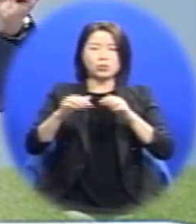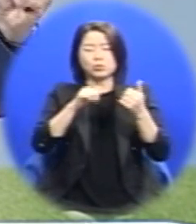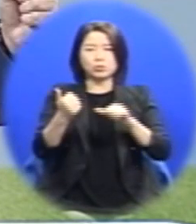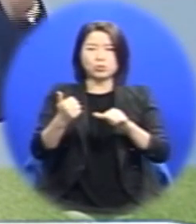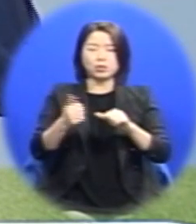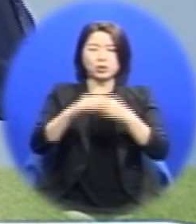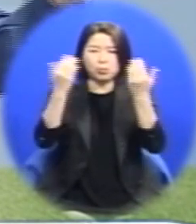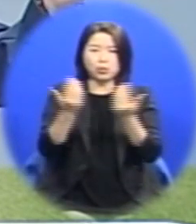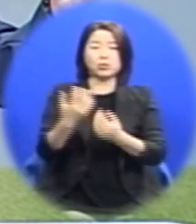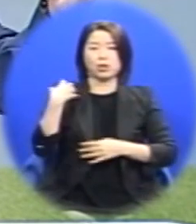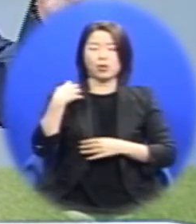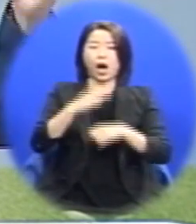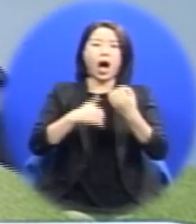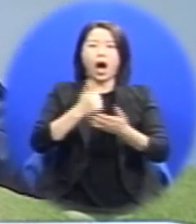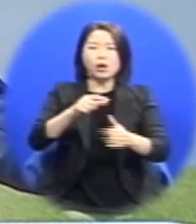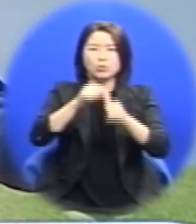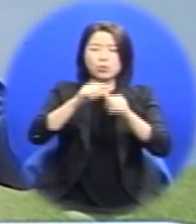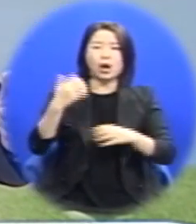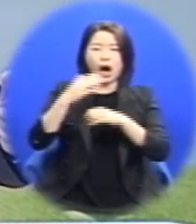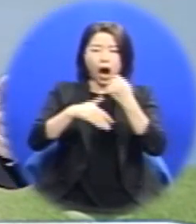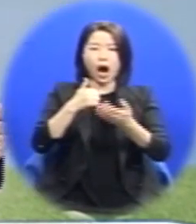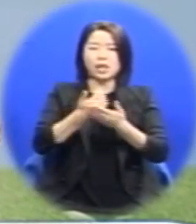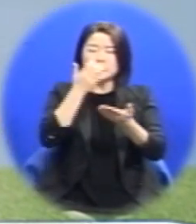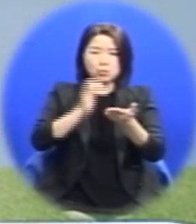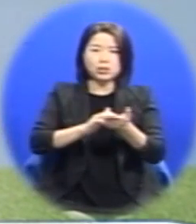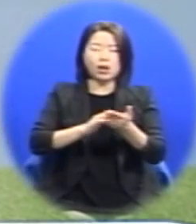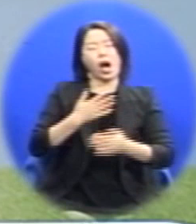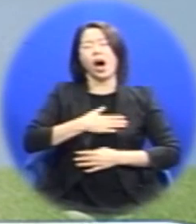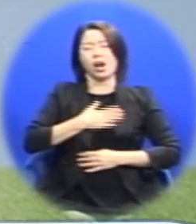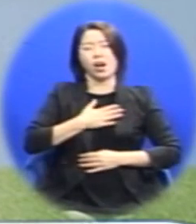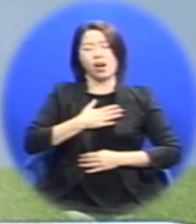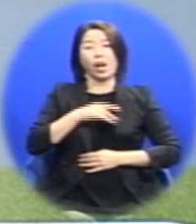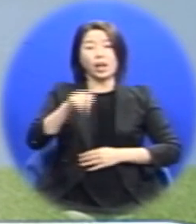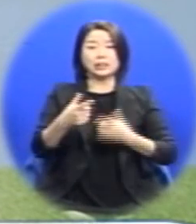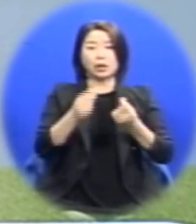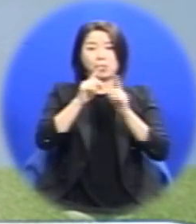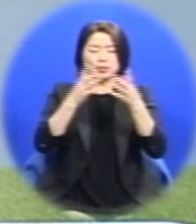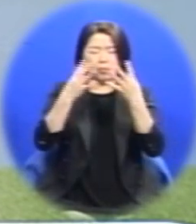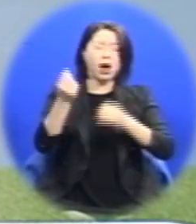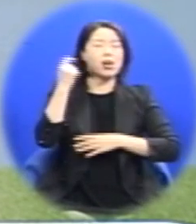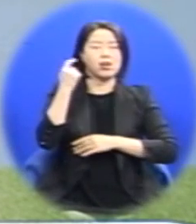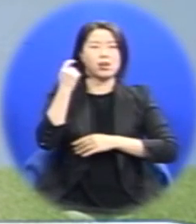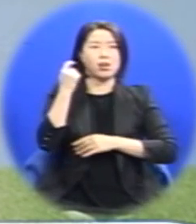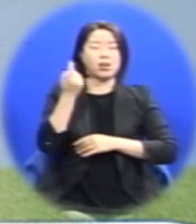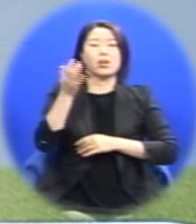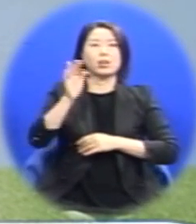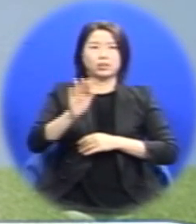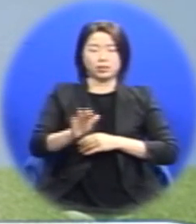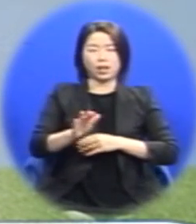하나님만이 구원이고, 하나님이 반석이고, 요새시고, 알아요. 그런 말씀을 들었어요.